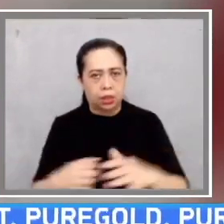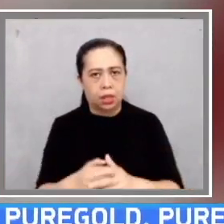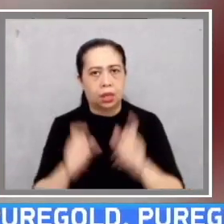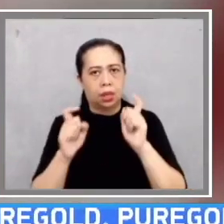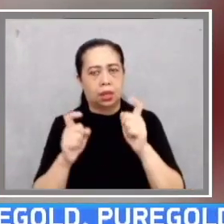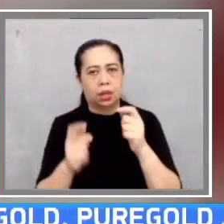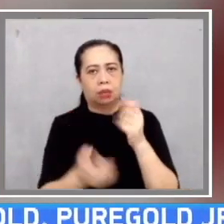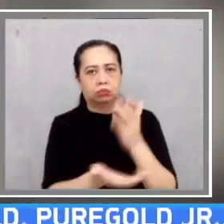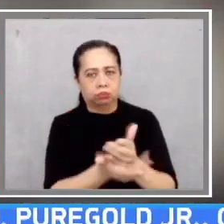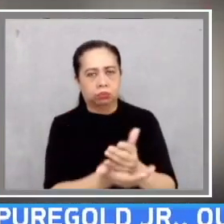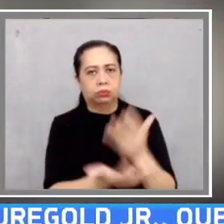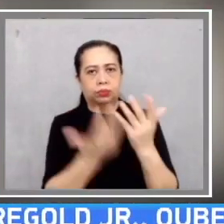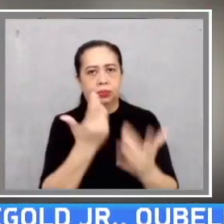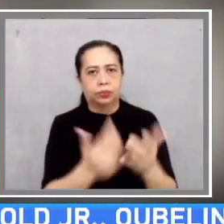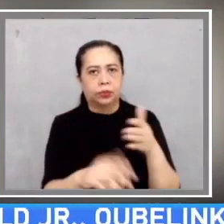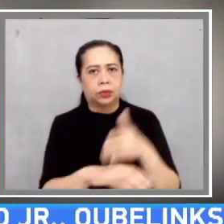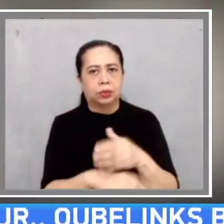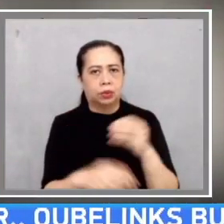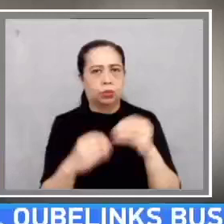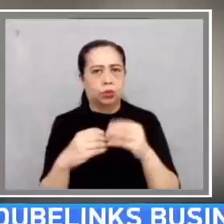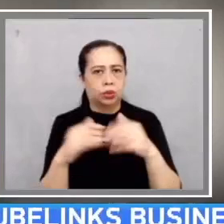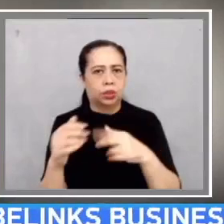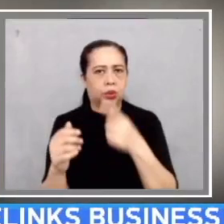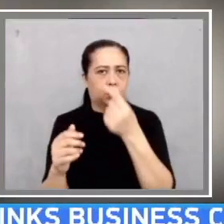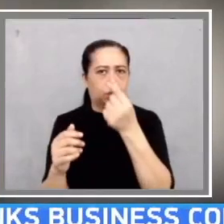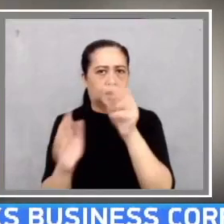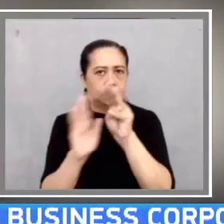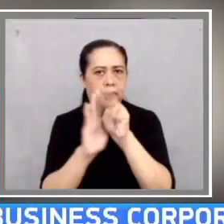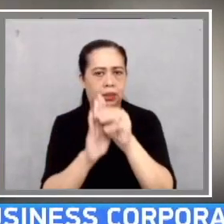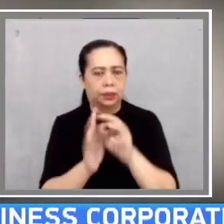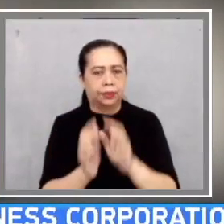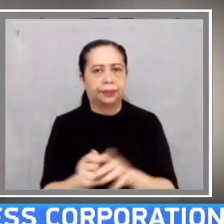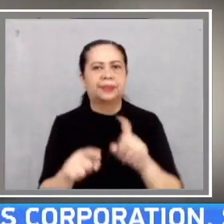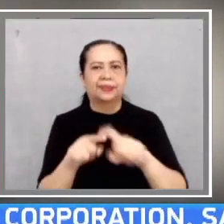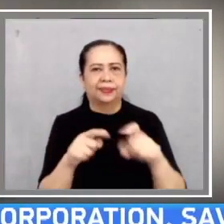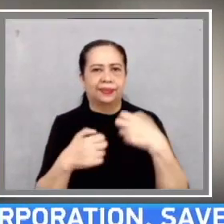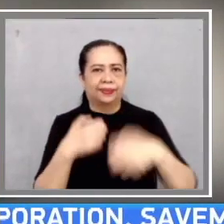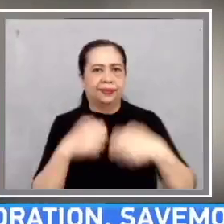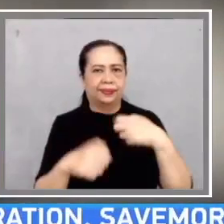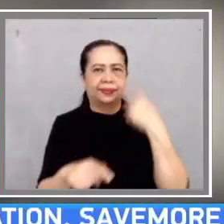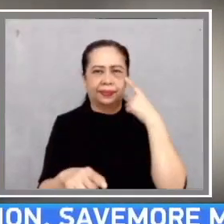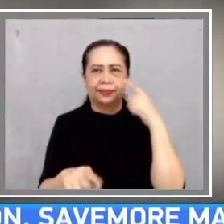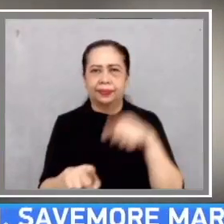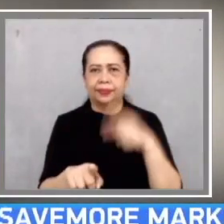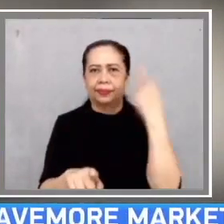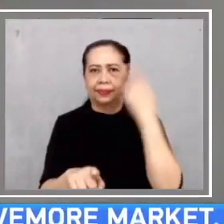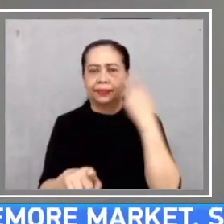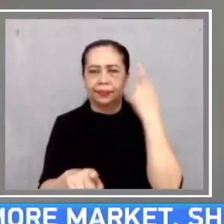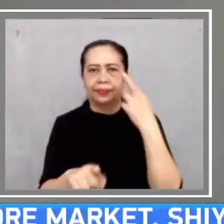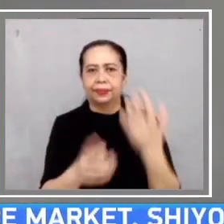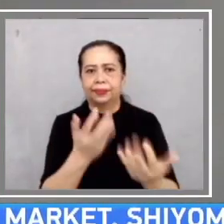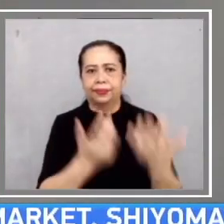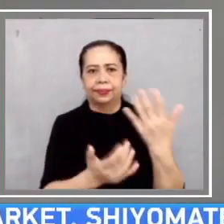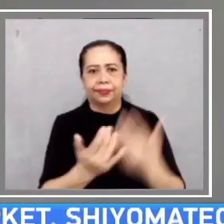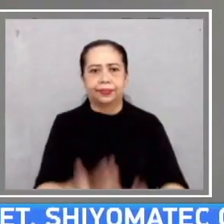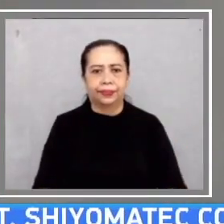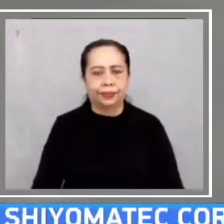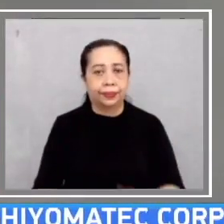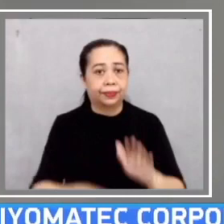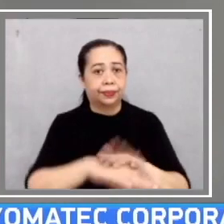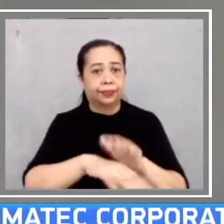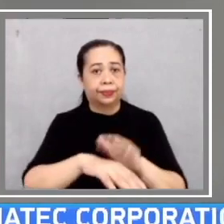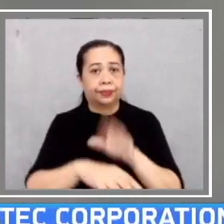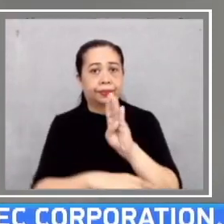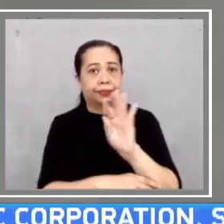ang sunog matapos ang mahigit 20 minuto. Electric problem ang tinitignang sanhi ng sunog. Payo ng Bureau of Fire